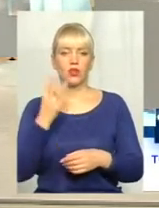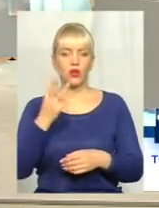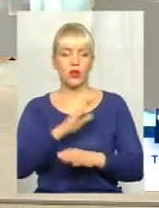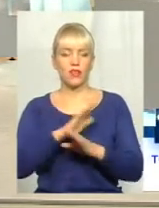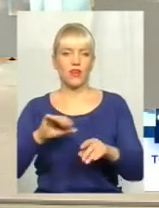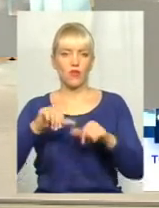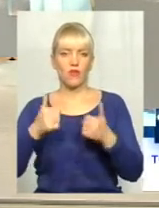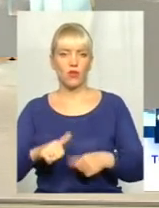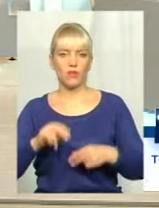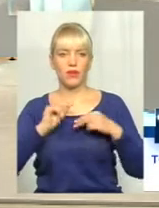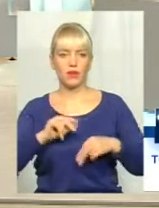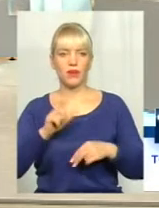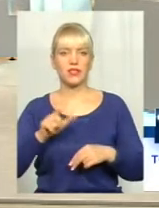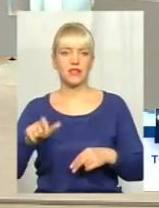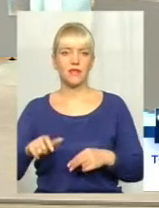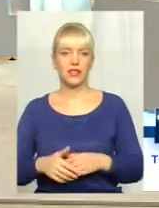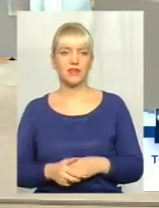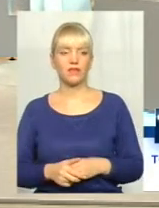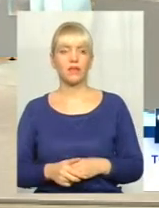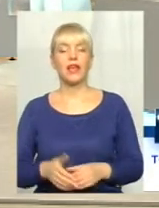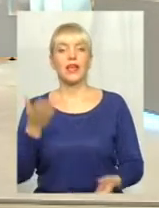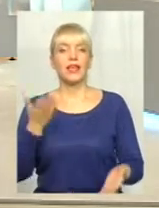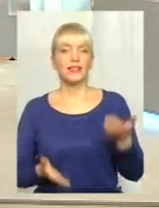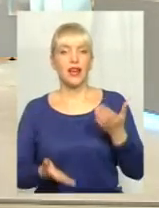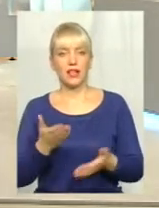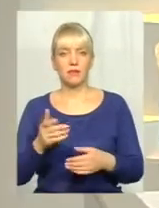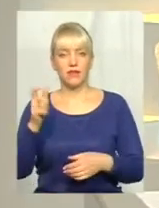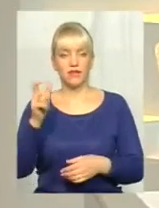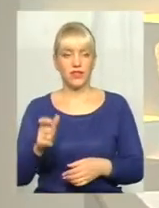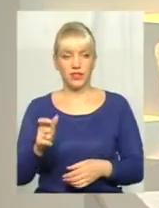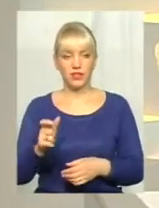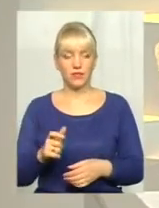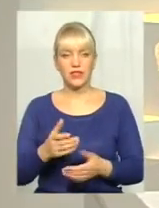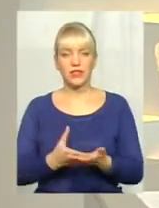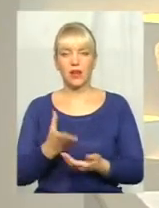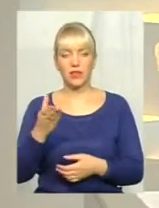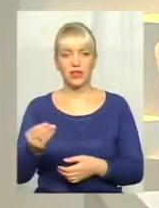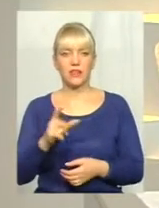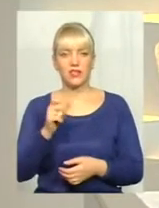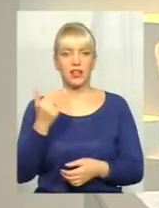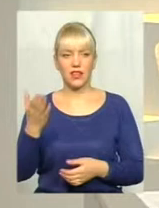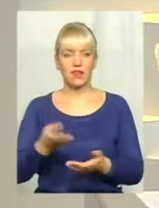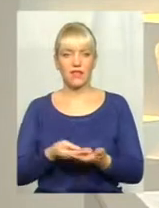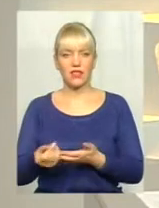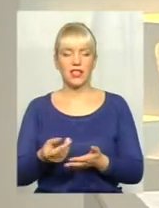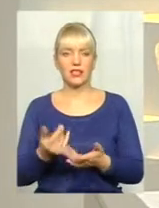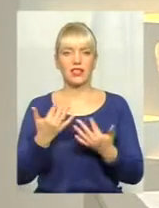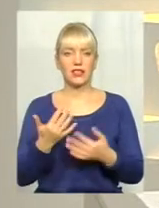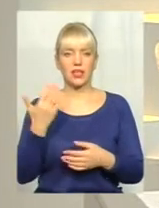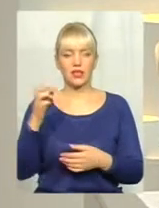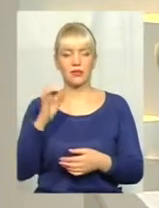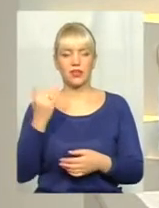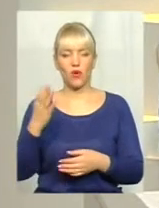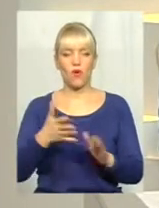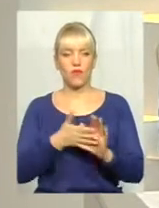найманих працівників. Скажіть, будь ласка, якби він заплатив за них внески, наскільки його витрати були